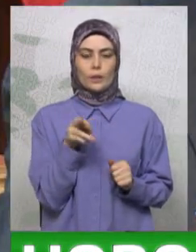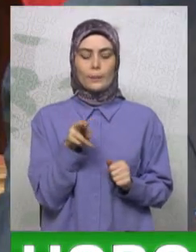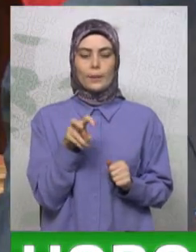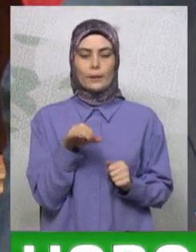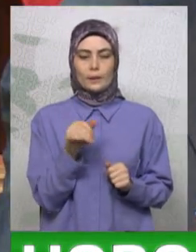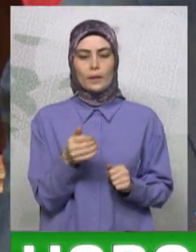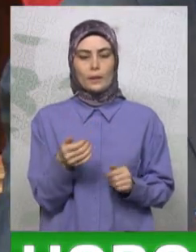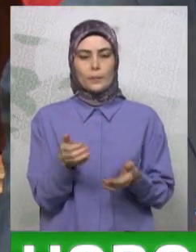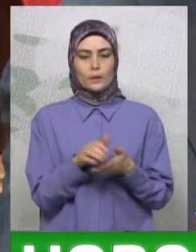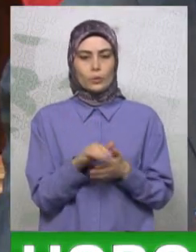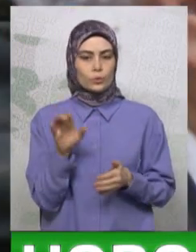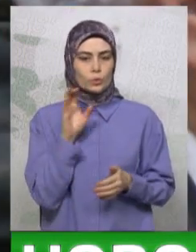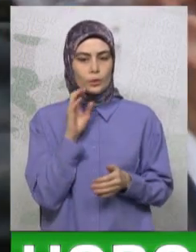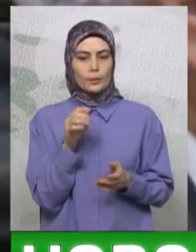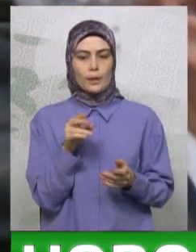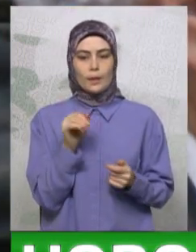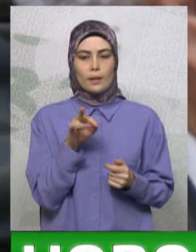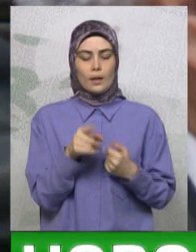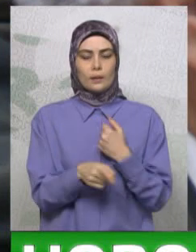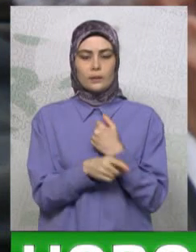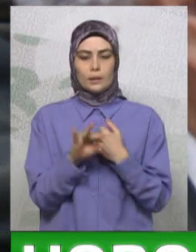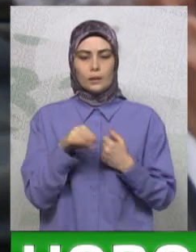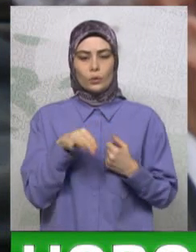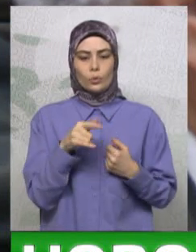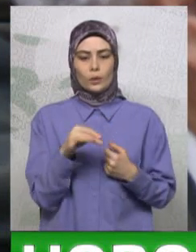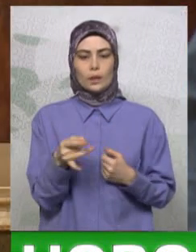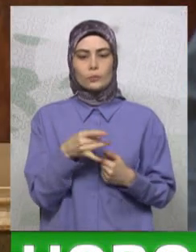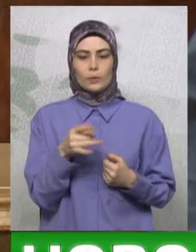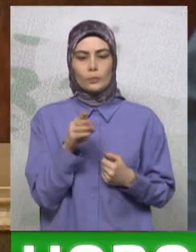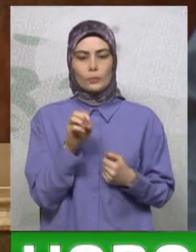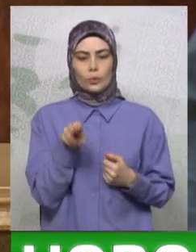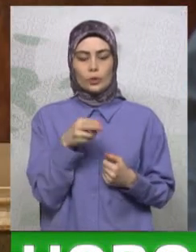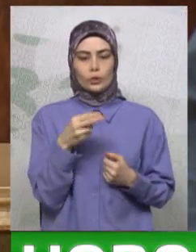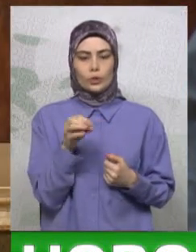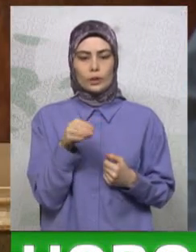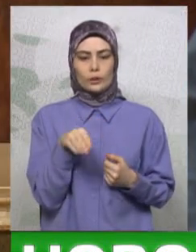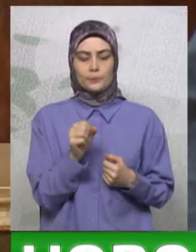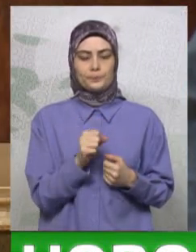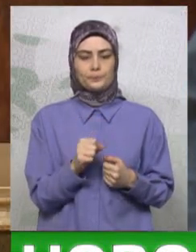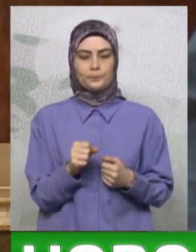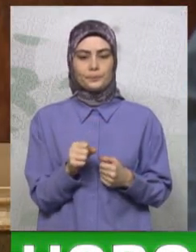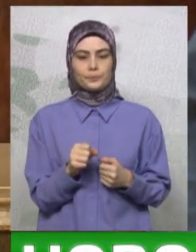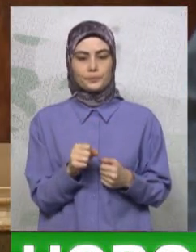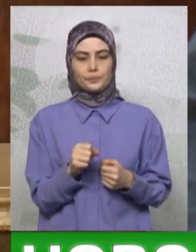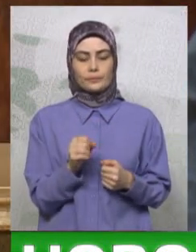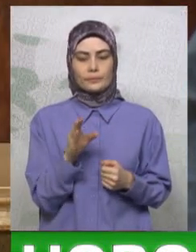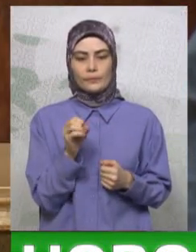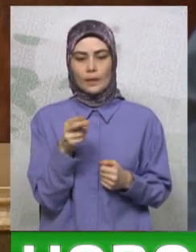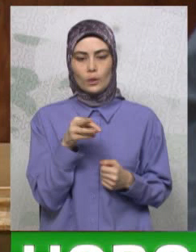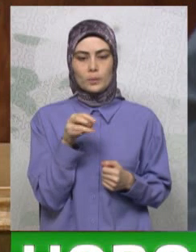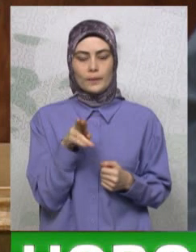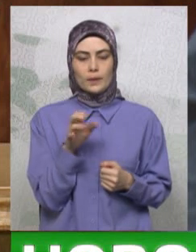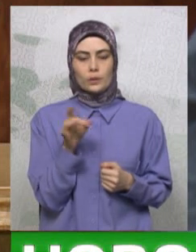ознакомили слушателей с проведенным анализом республиканского бюджета. Согласно представленной ведомственной структуре расходов